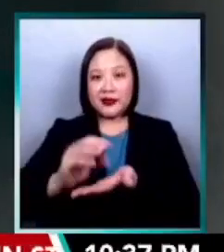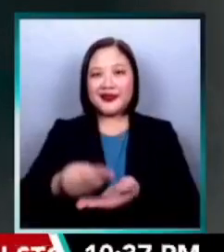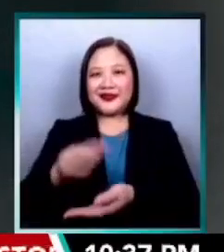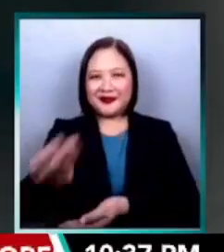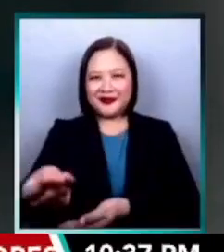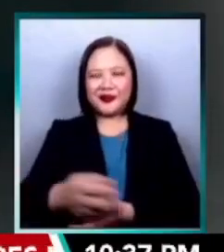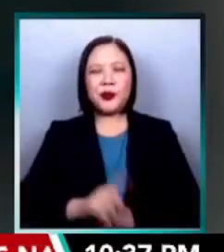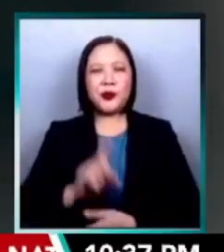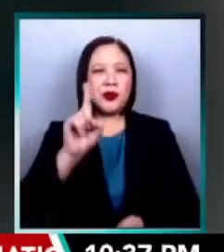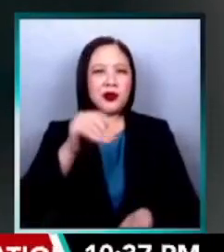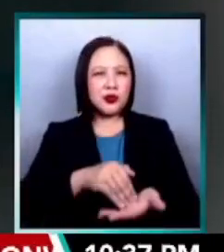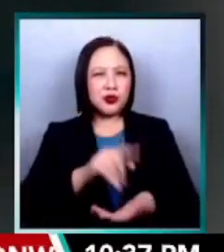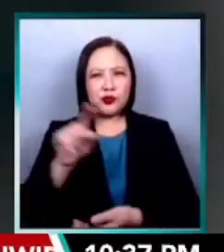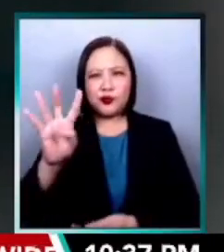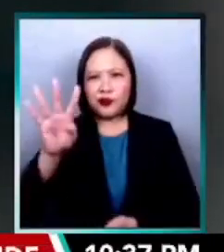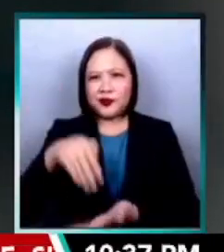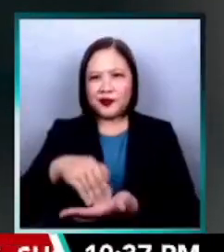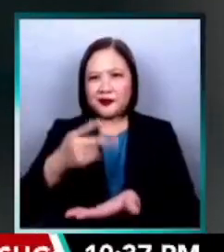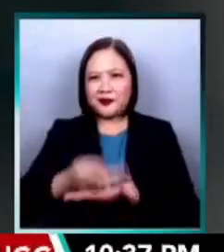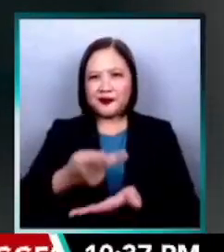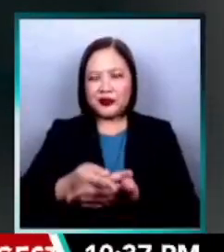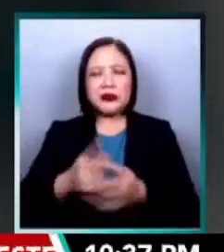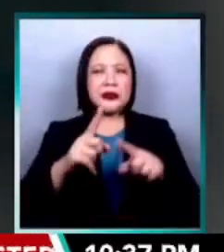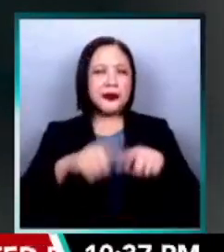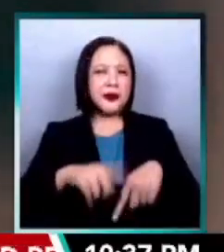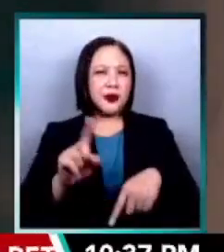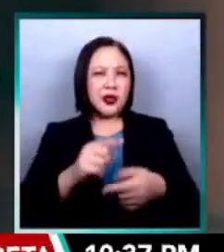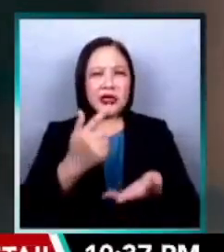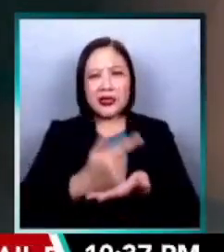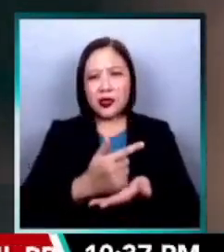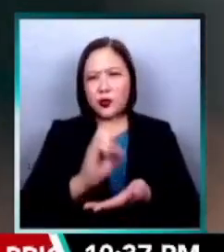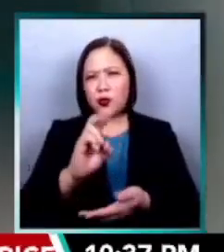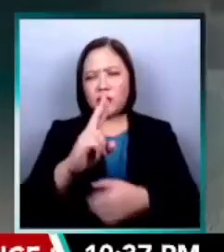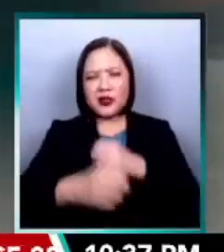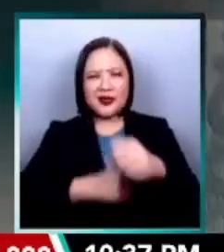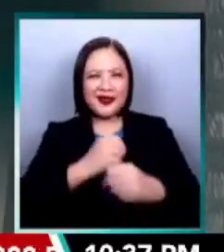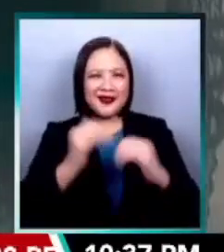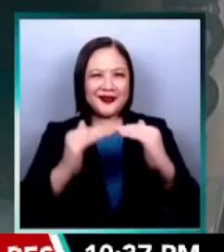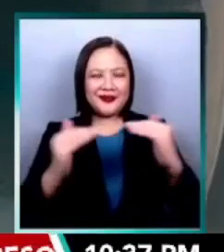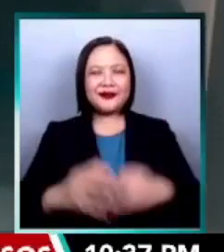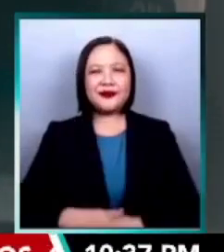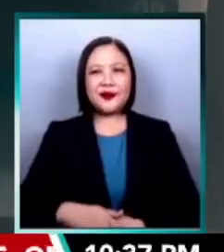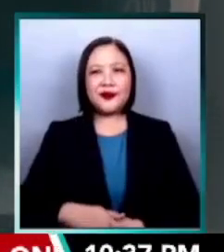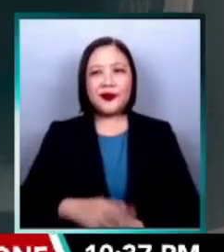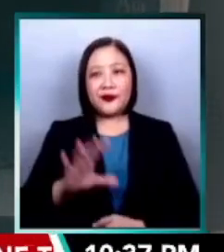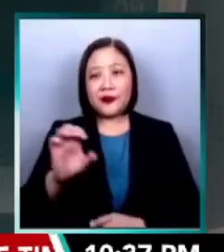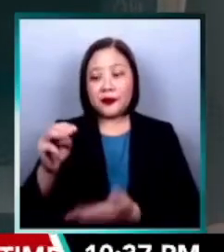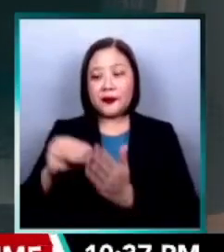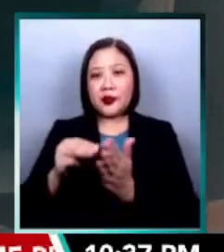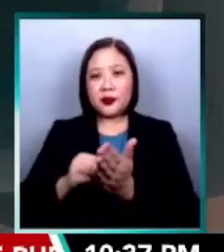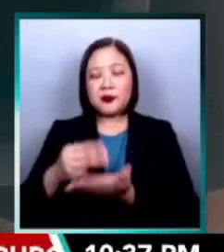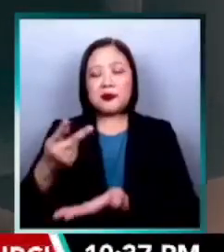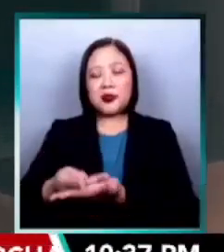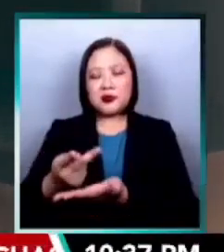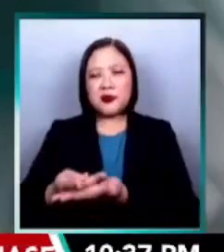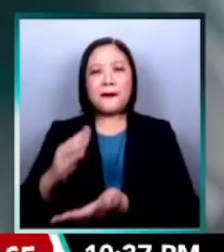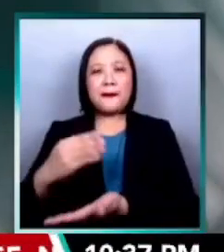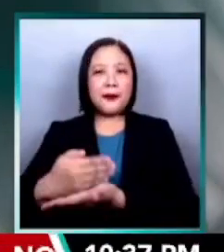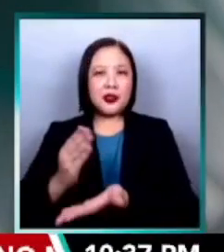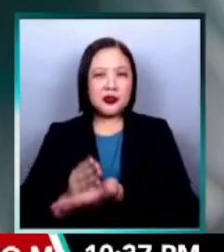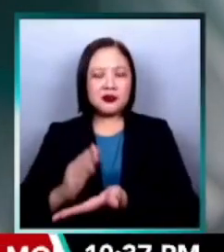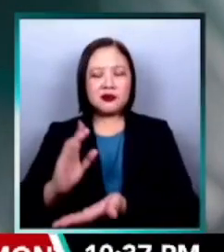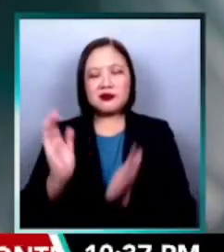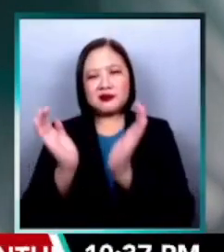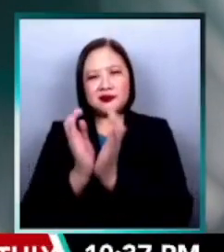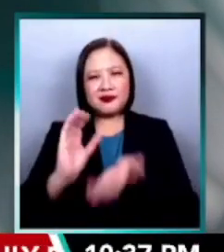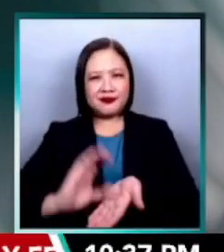1,000 hanggang 4,000 pesos depende sa grade o year level. 500 million pesos ang ilalang budget ng DSWD para rito.